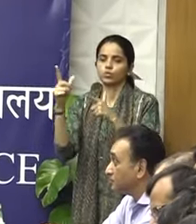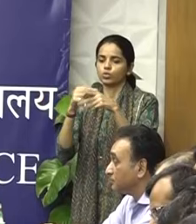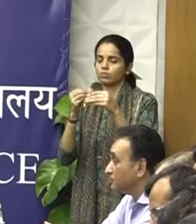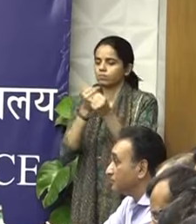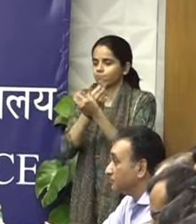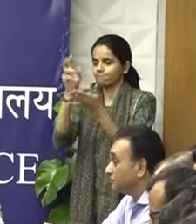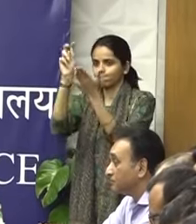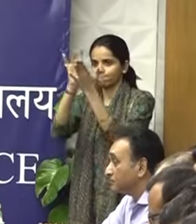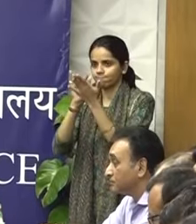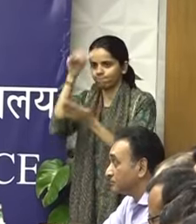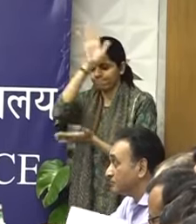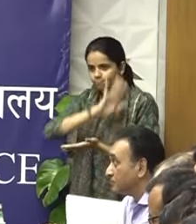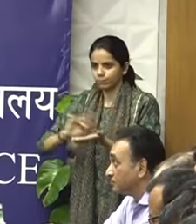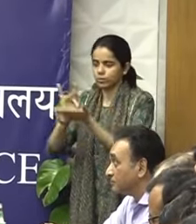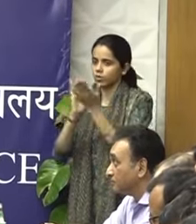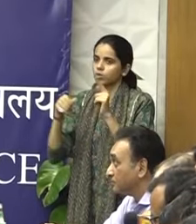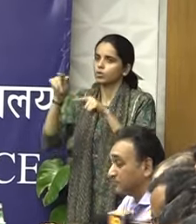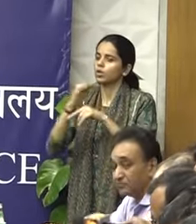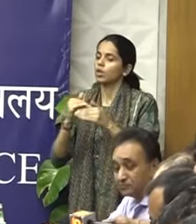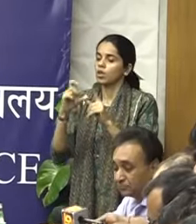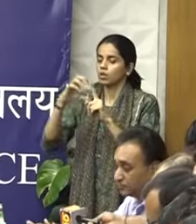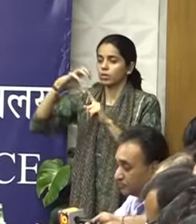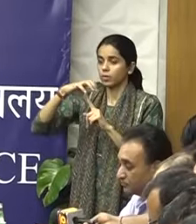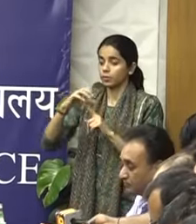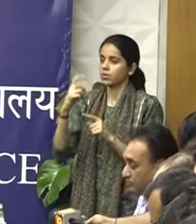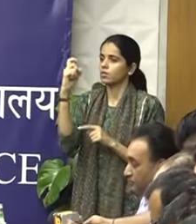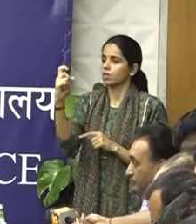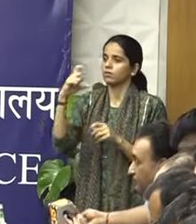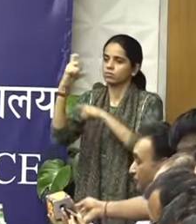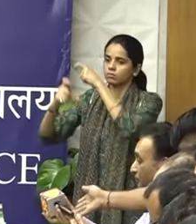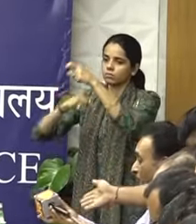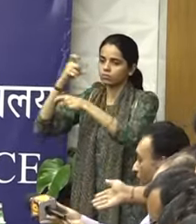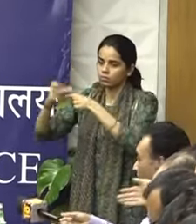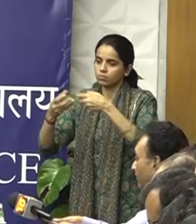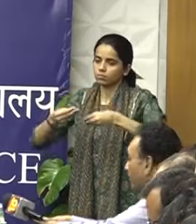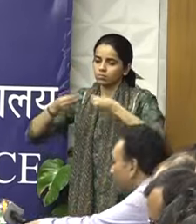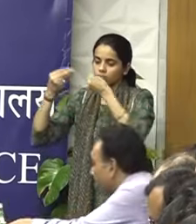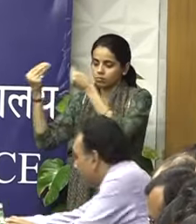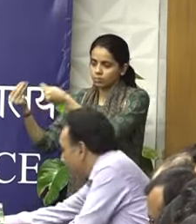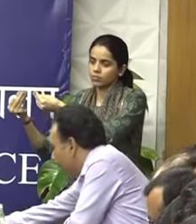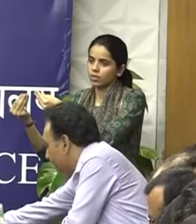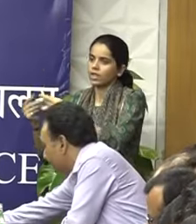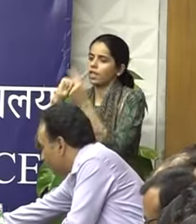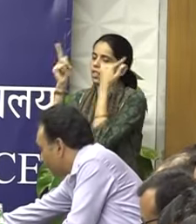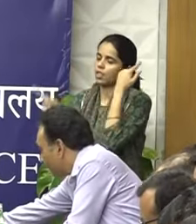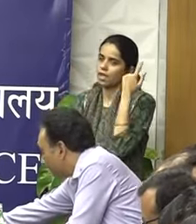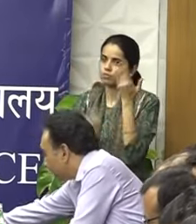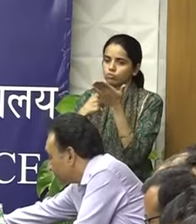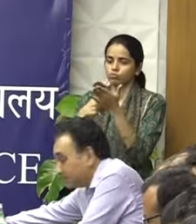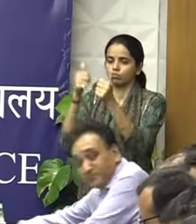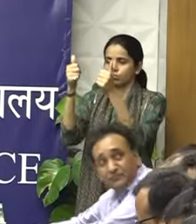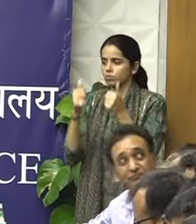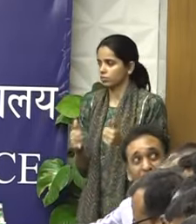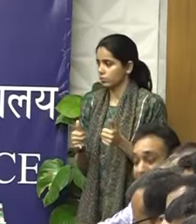हैं। इस पहल का विस्तार करते हुए विभाग ने 7 कंपनियों के साथ समझौता ज्ञापनों को अब अंतिम रूप दे दिया है। हम विभाग